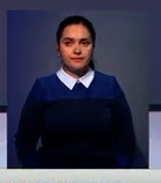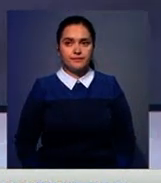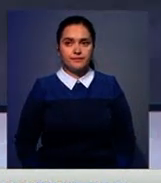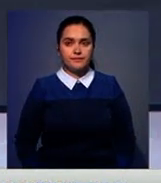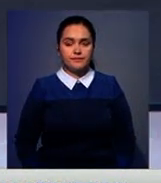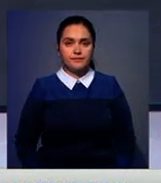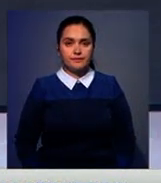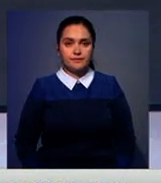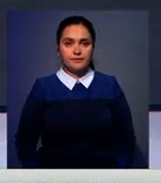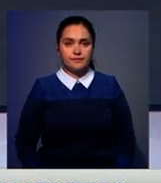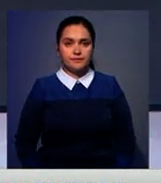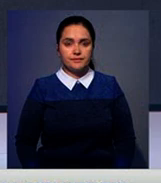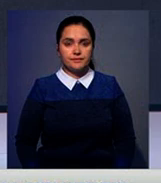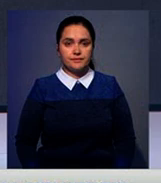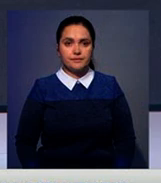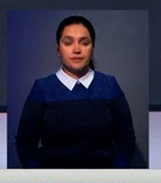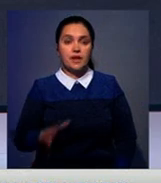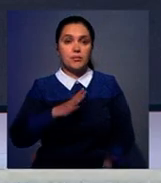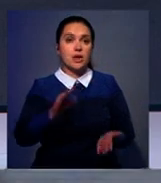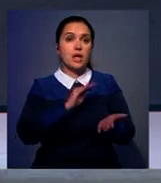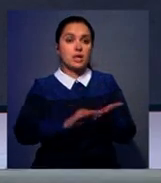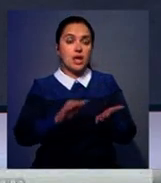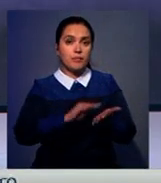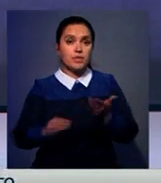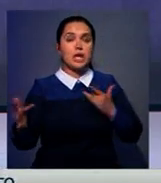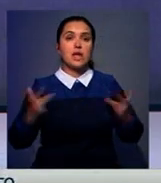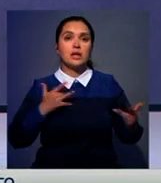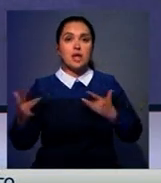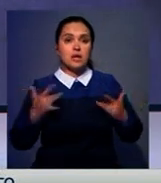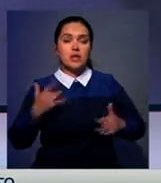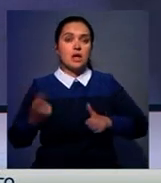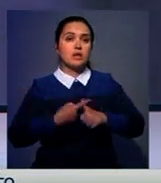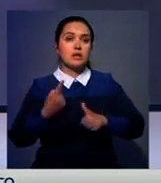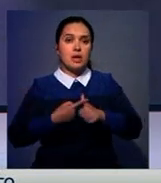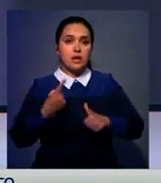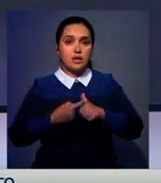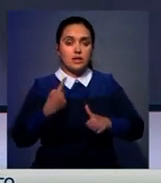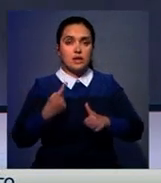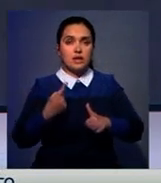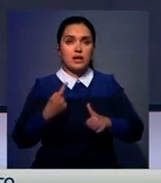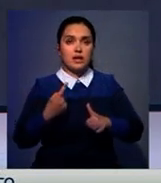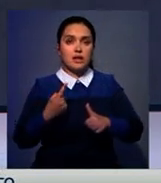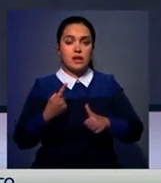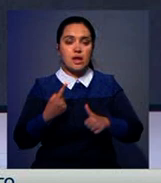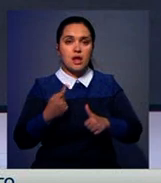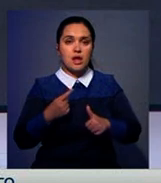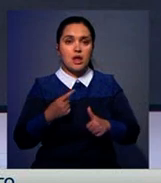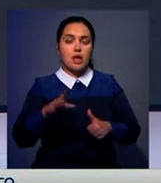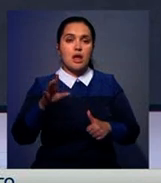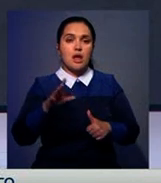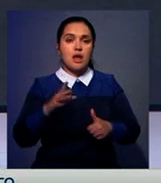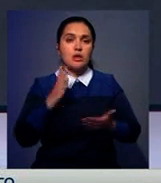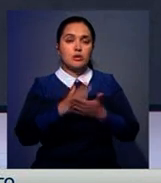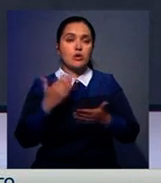Не так давно был написан концерт, который называется «Lady Walton's Garden». Это написал современный